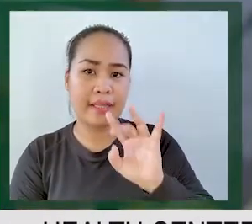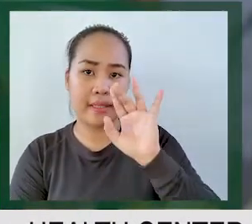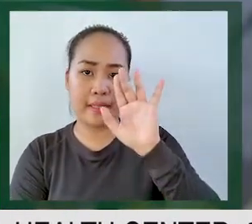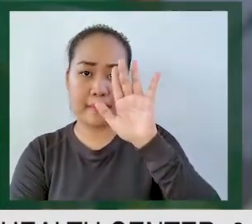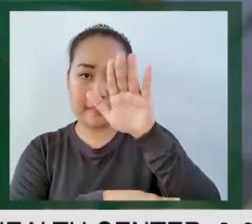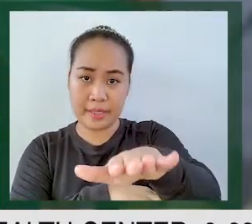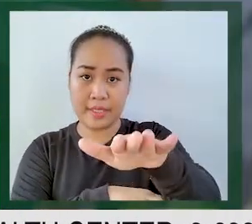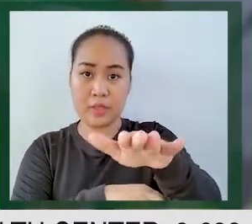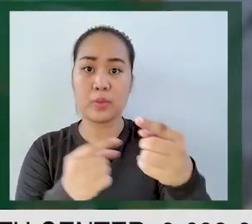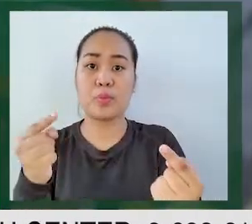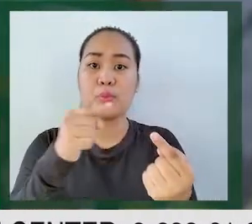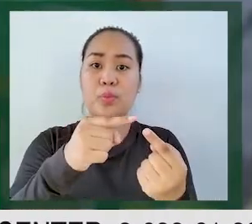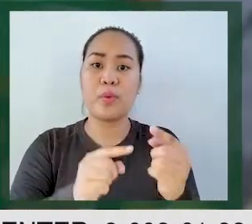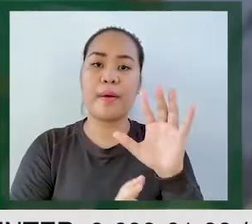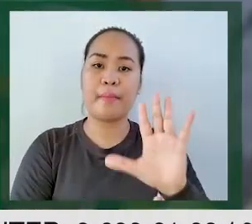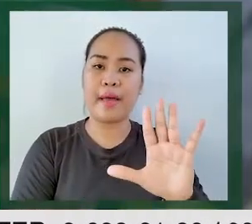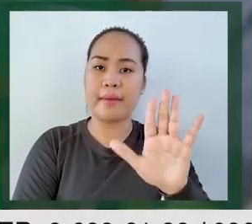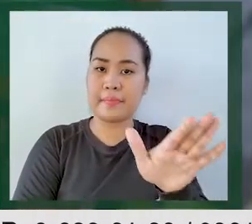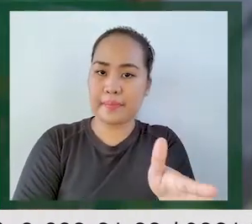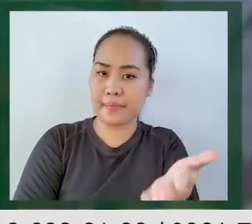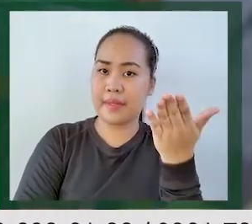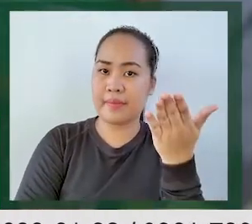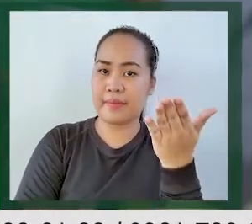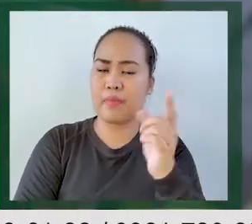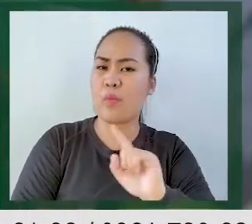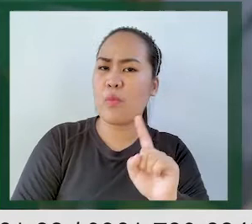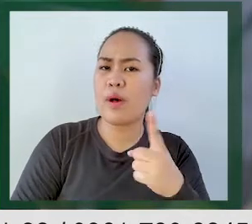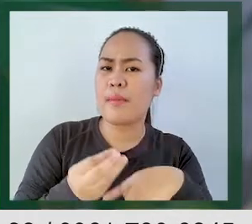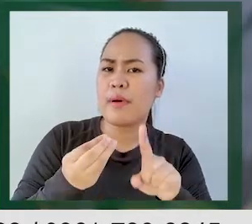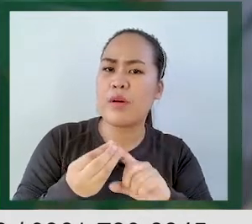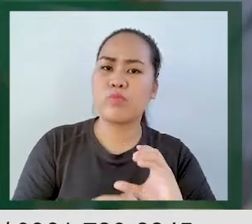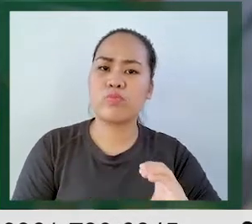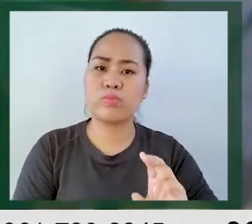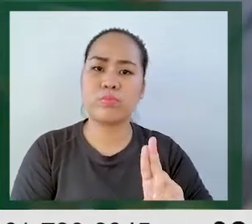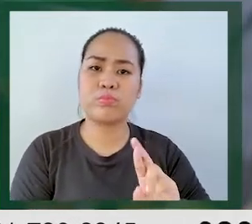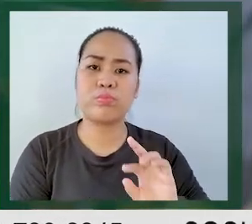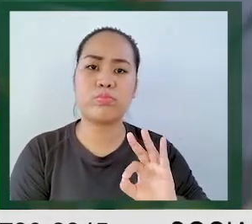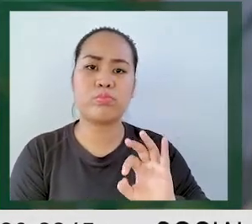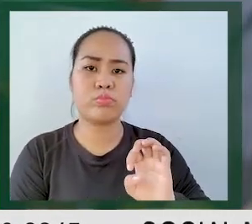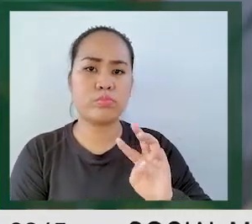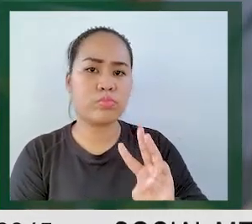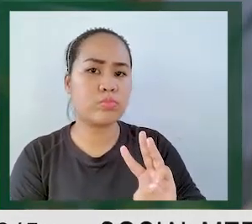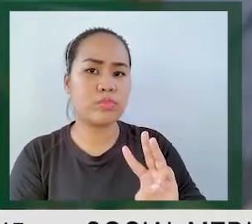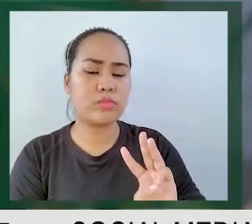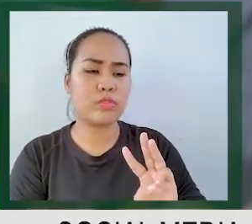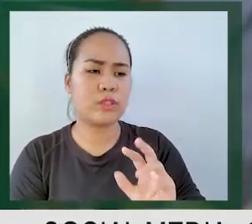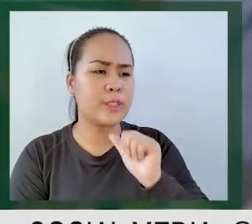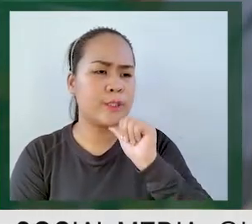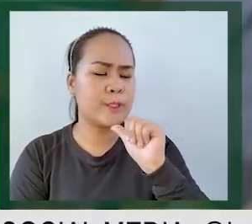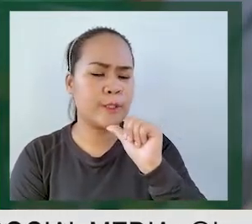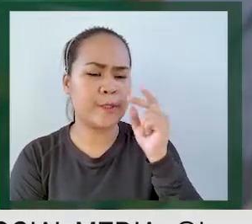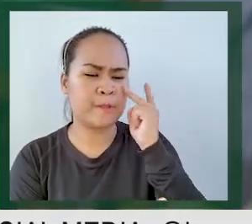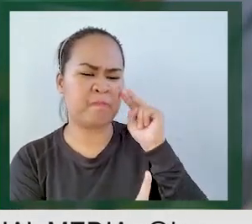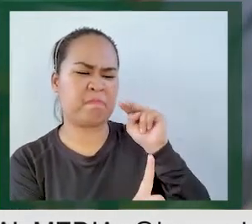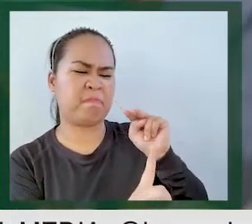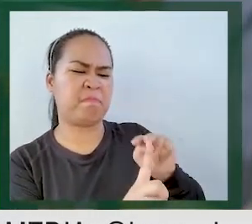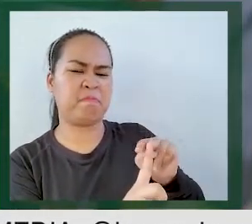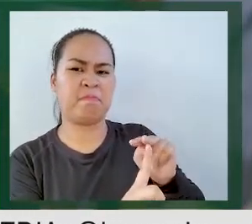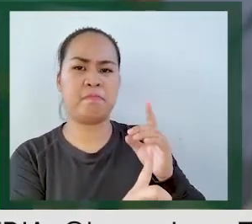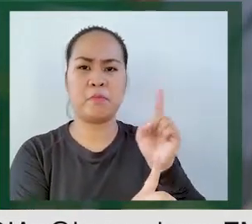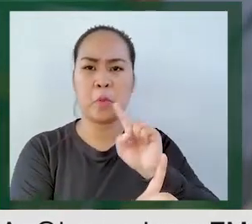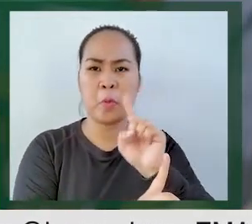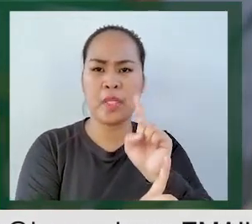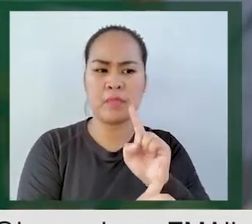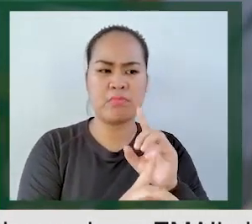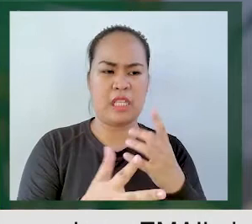to 5 a.m. No? So, ang curfew, alam nyo, wag na lang natin sana tingnan ito na parang